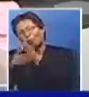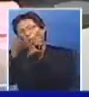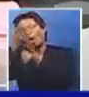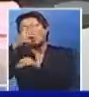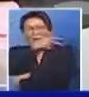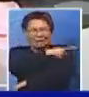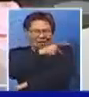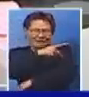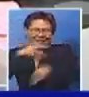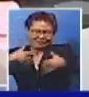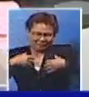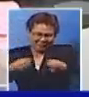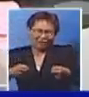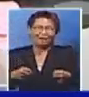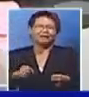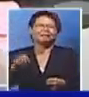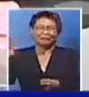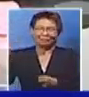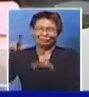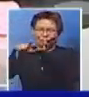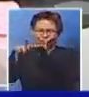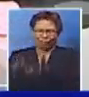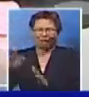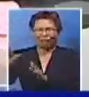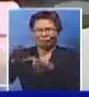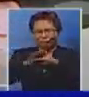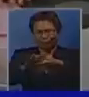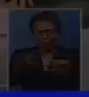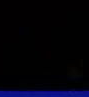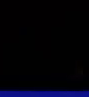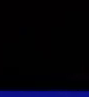klinik kesihatan. Rajesh Booking ada butirannya.